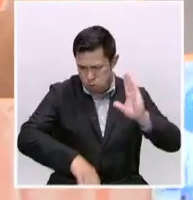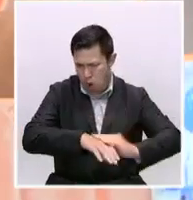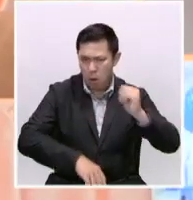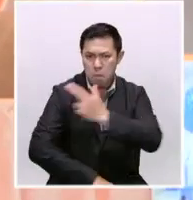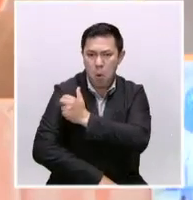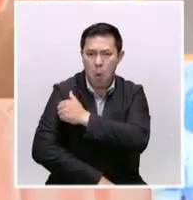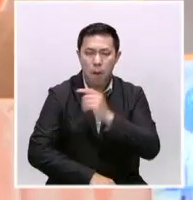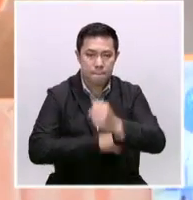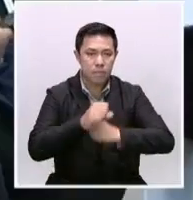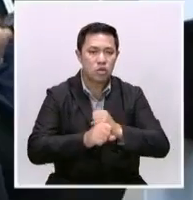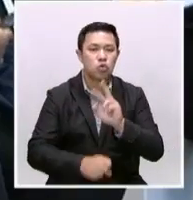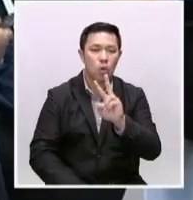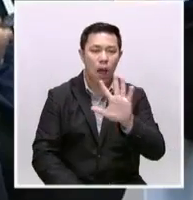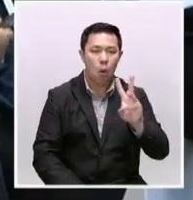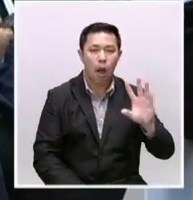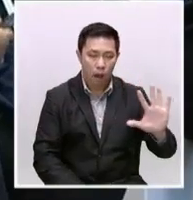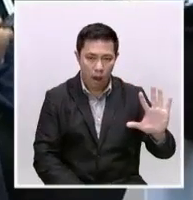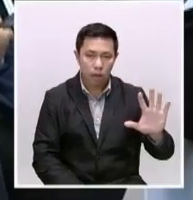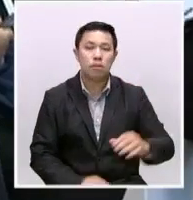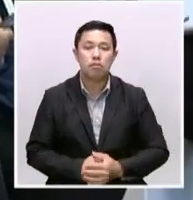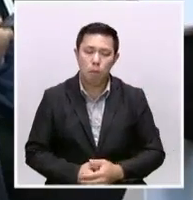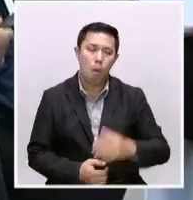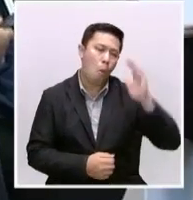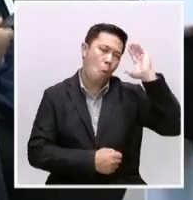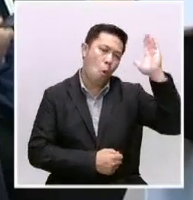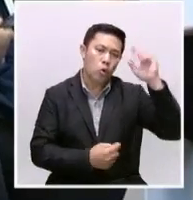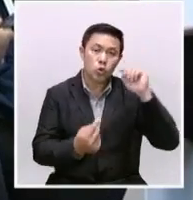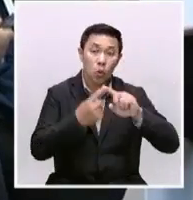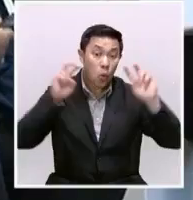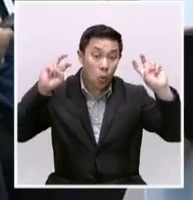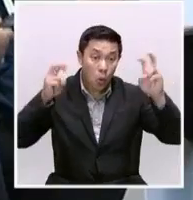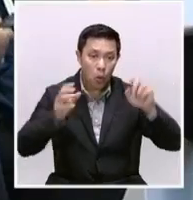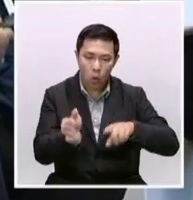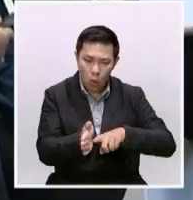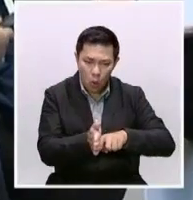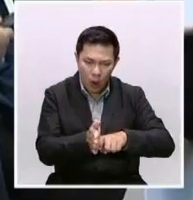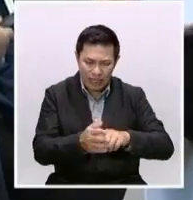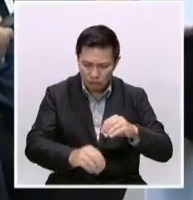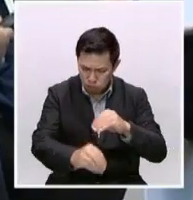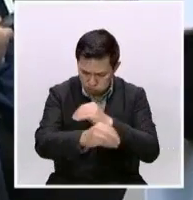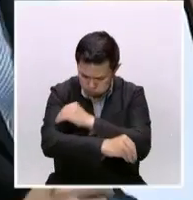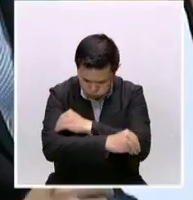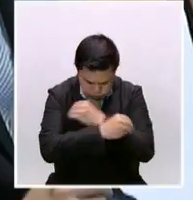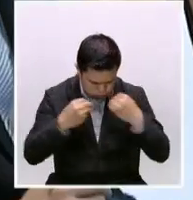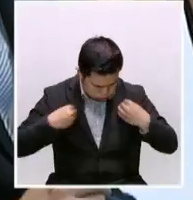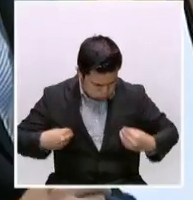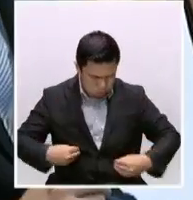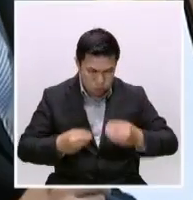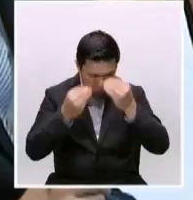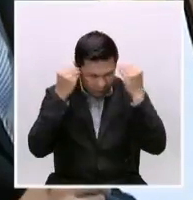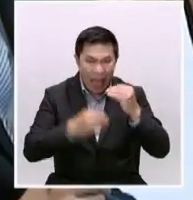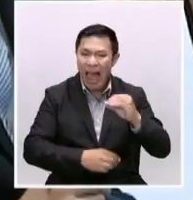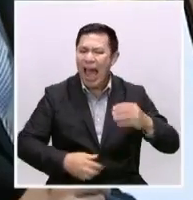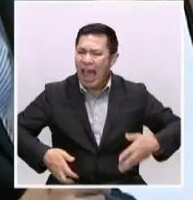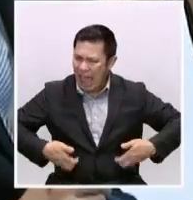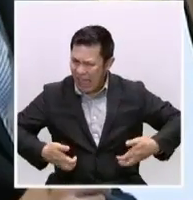ทย์เกียรติยศประจำปี2565ปาฐกถาพิเศษค่ะเรื่องไวรัสฝีดาดลิงโดยระบุว่าเชื้อไวรัส